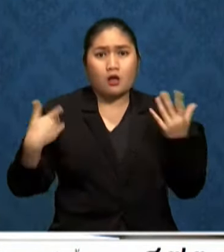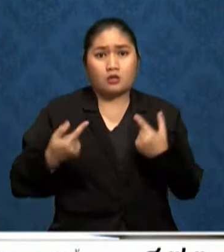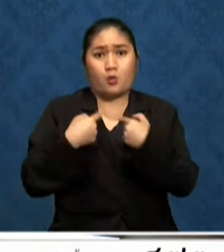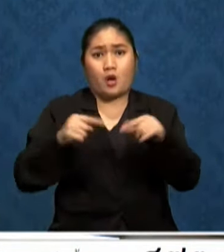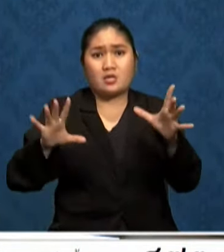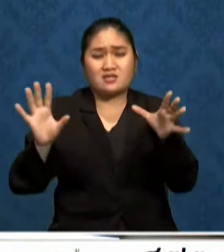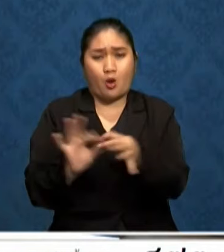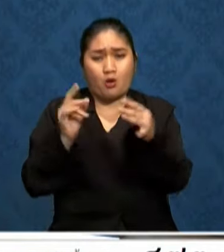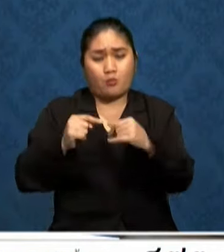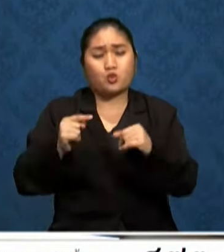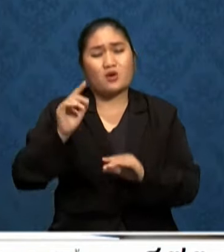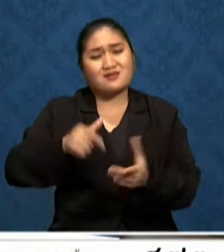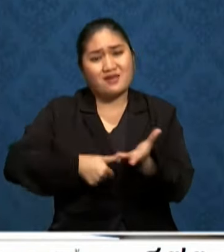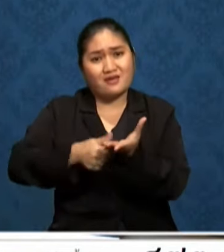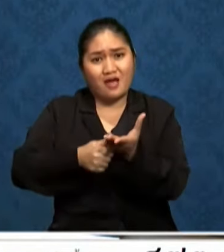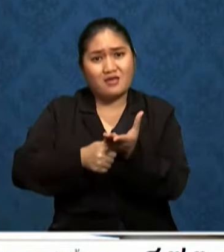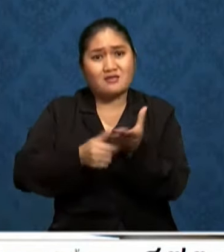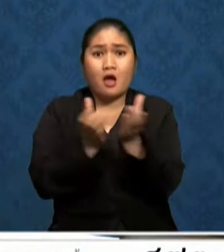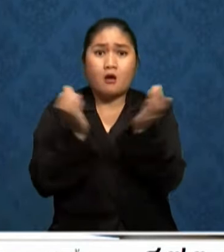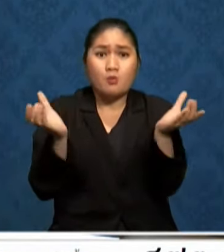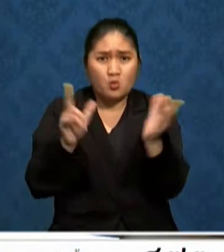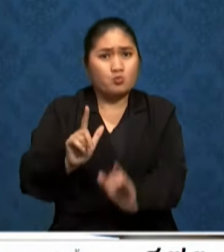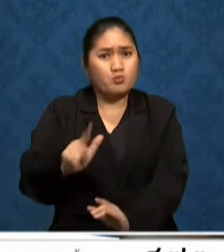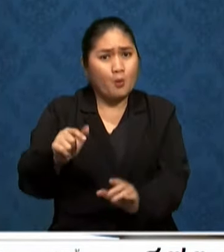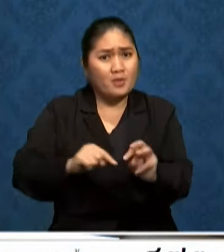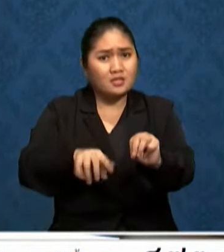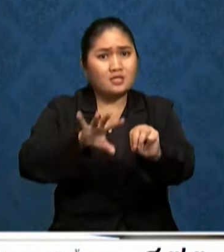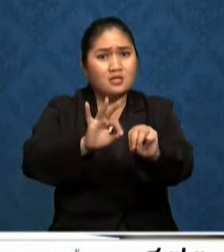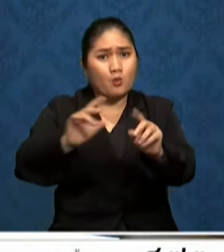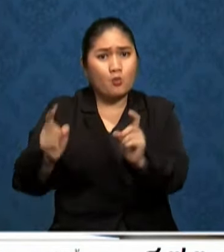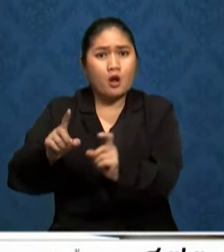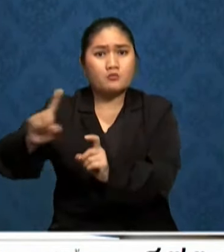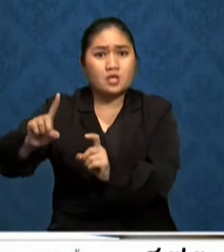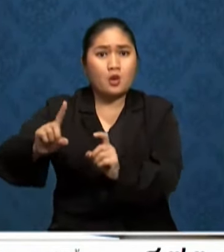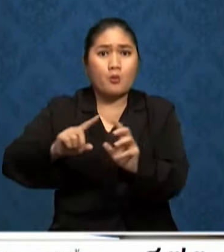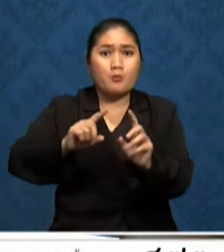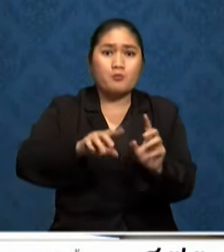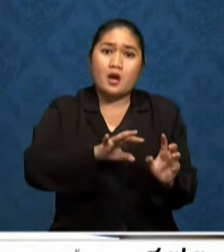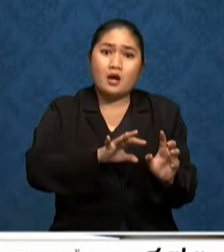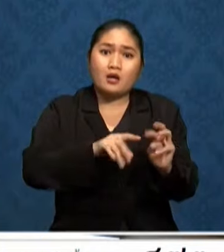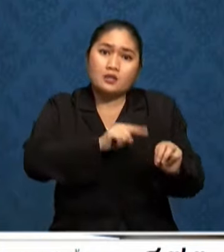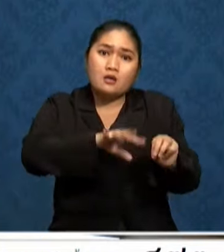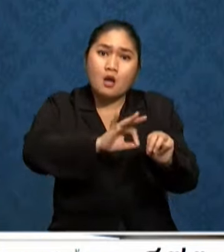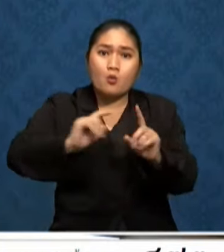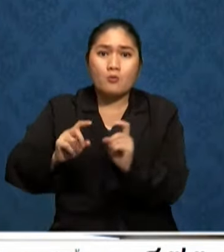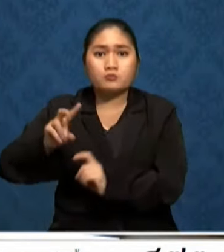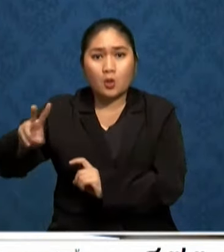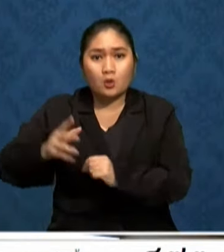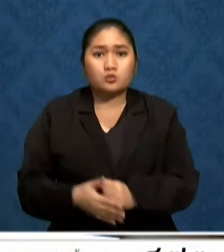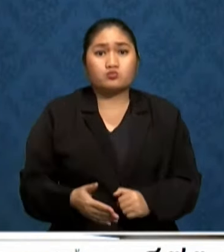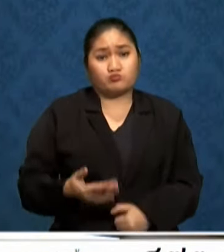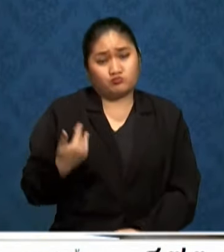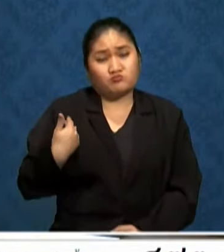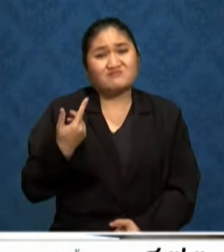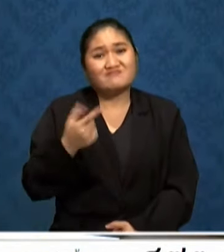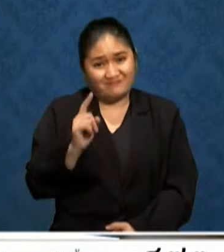ยวข้องกับการแ้ไขรัฐมนูนเฉพาะมาตระ 9 วเรีั 1แล้วกมากระ 9 วเรี 2ถ้าน่ครั โดยทั่วไปแล